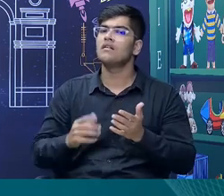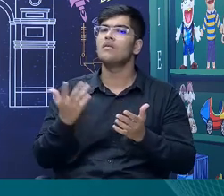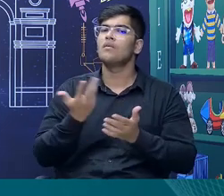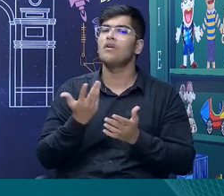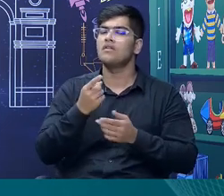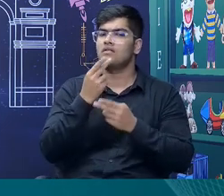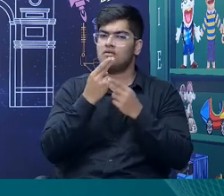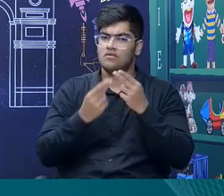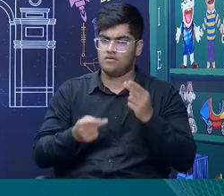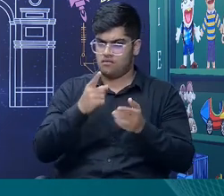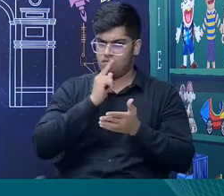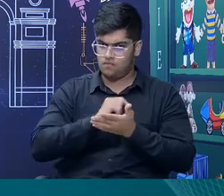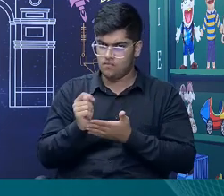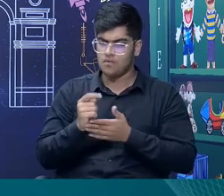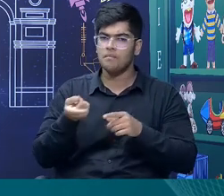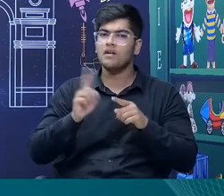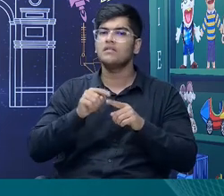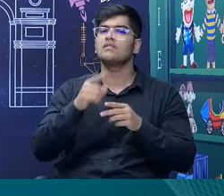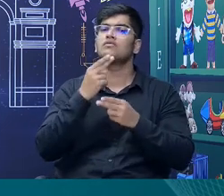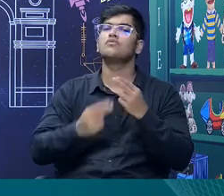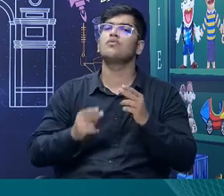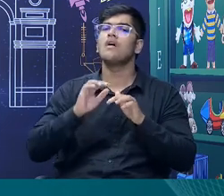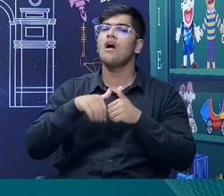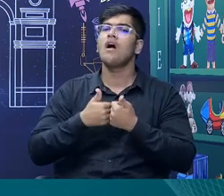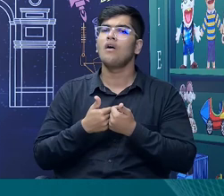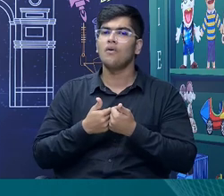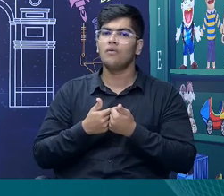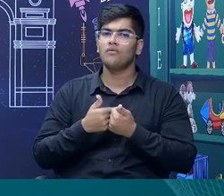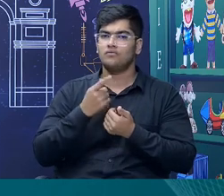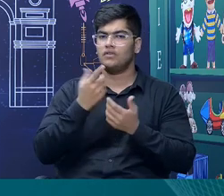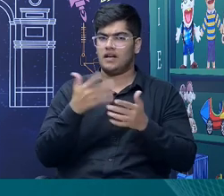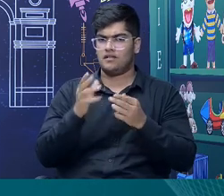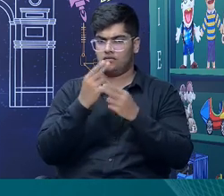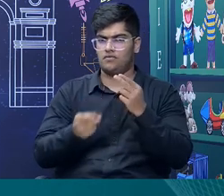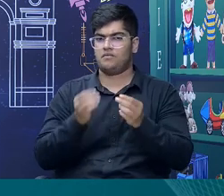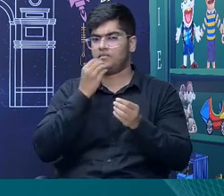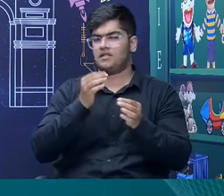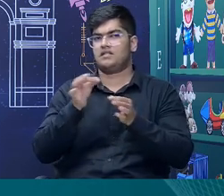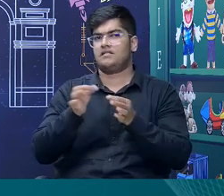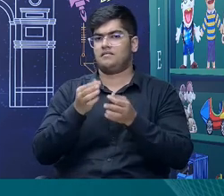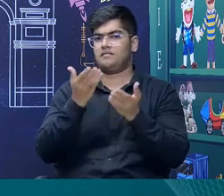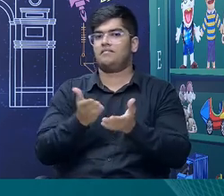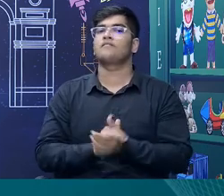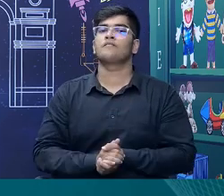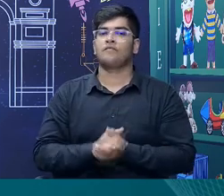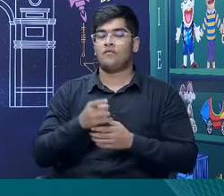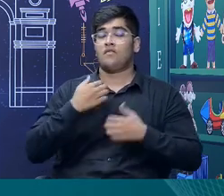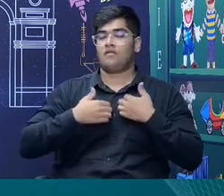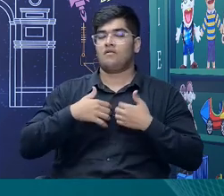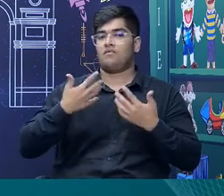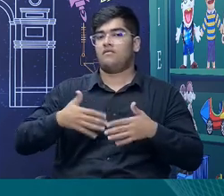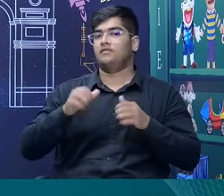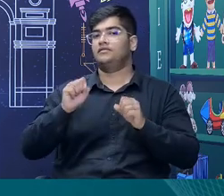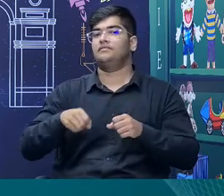तो क्या ये सच है और किस तरह से ये सच है इससे इससे जुड़ा कोई किस्सा है आपके पास बिल्कुल और यह भी बहुत इंटरेस्टिंग है